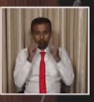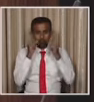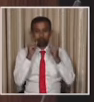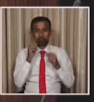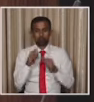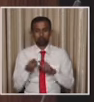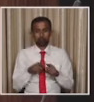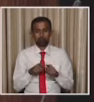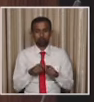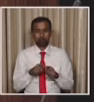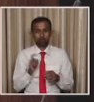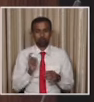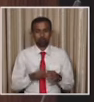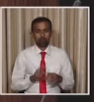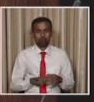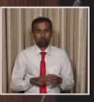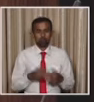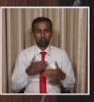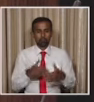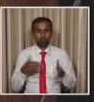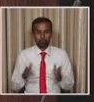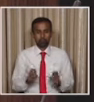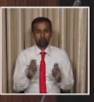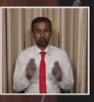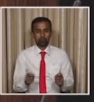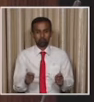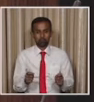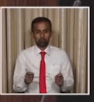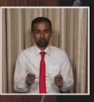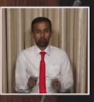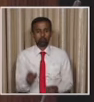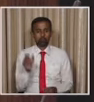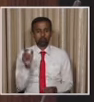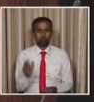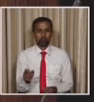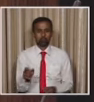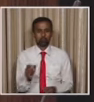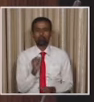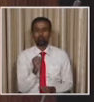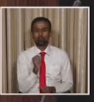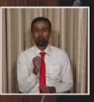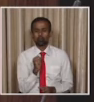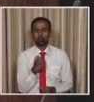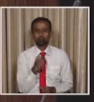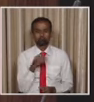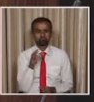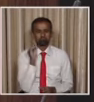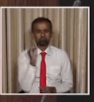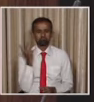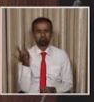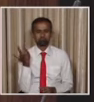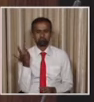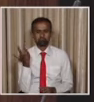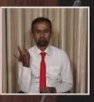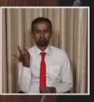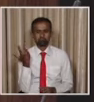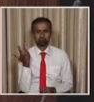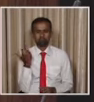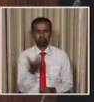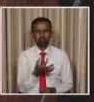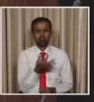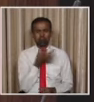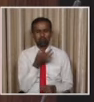වගේ මේ ප්‍රශ්නය කැබිනට් එකට දාලා එතුමාලා මොකද්ද කරන්න යන්නේ කියලා මට තේරෙන්නේ නැහැ. මම හිතන්නේ ඇත්තටම මේක